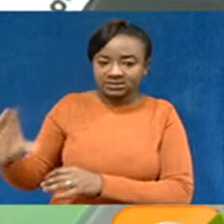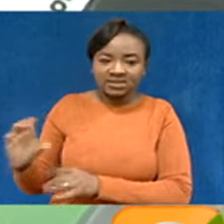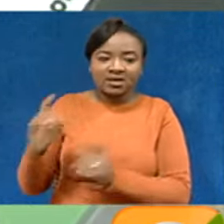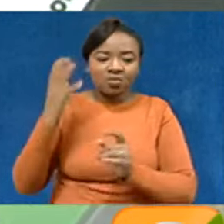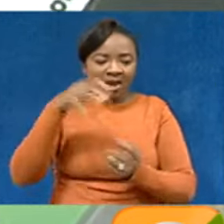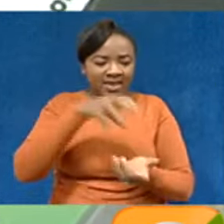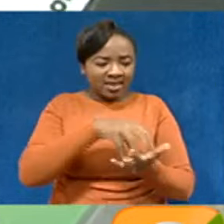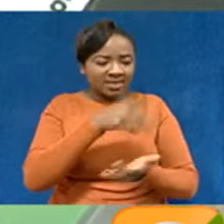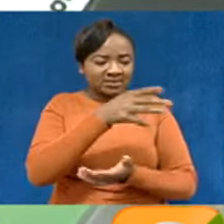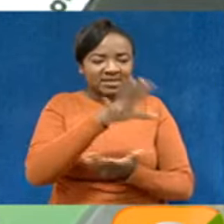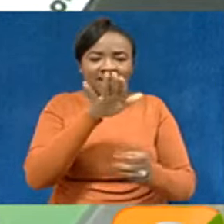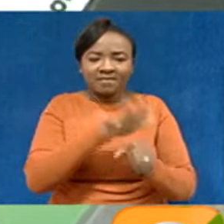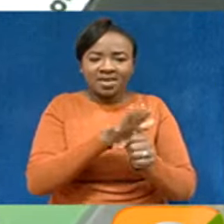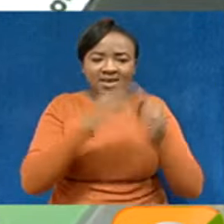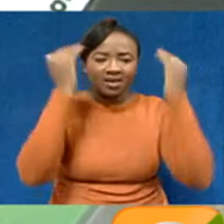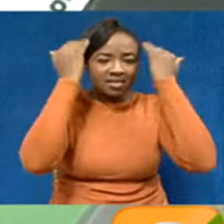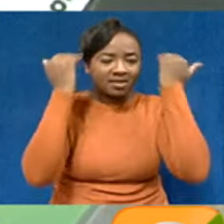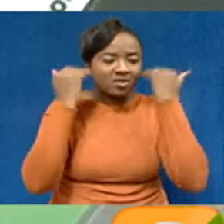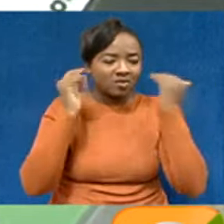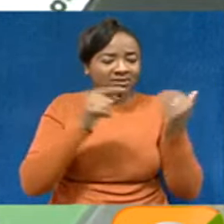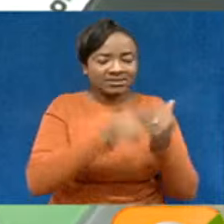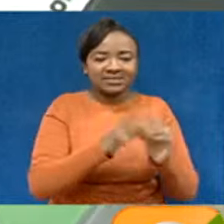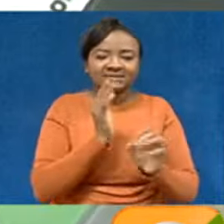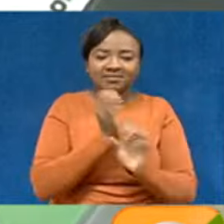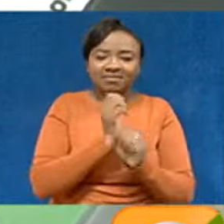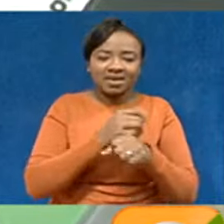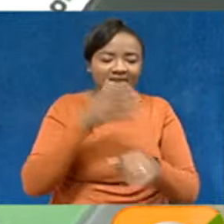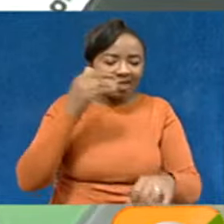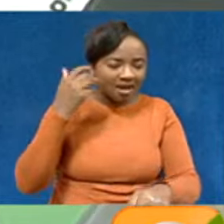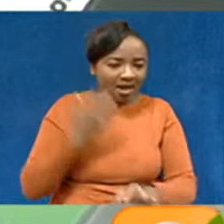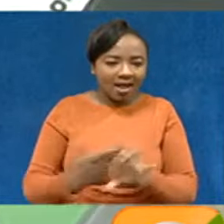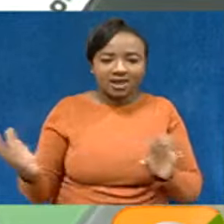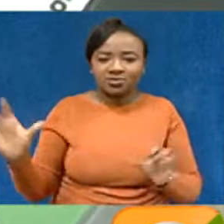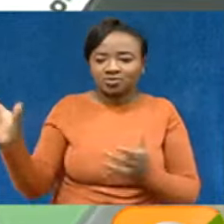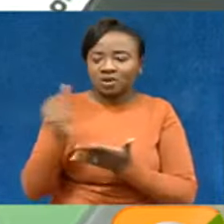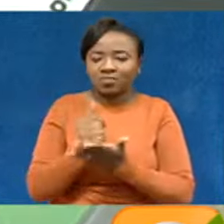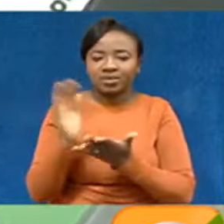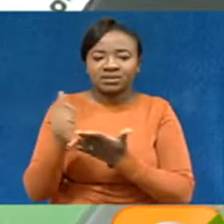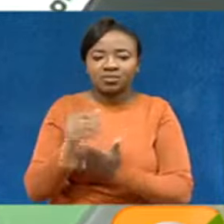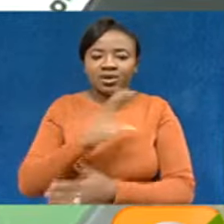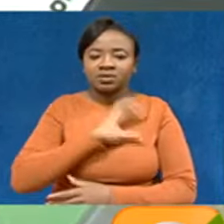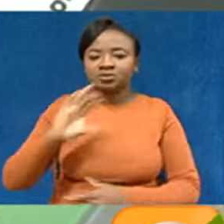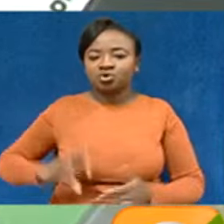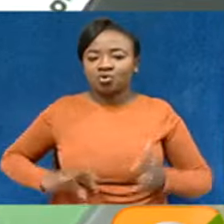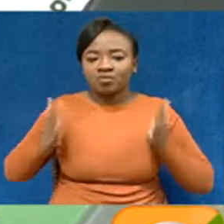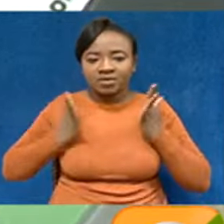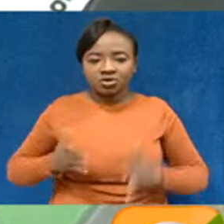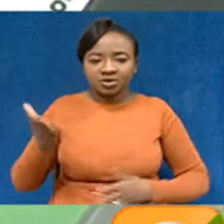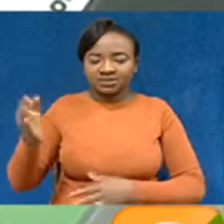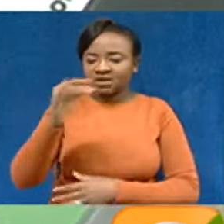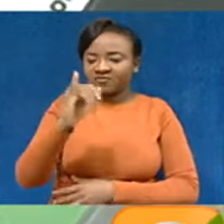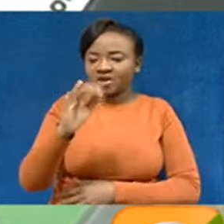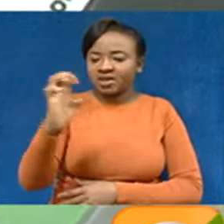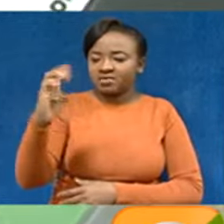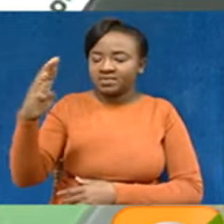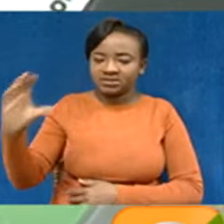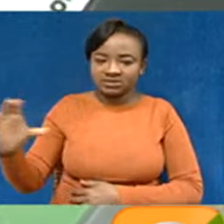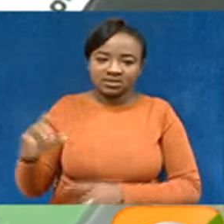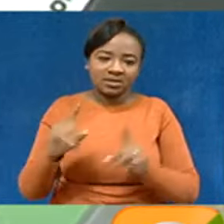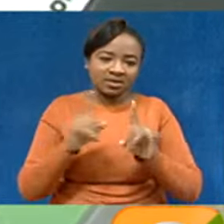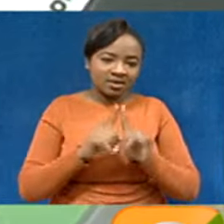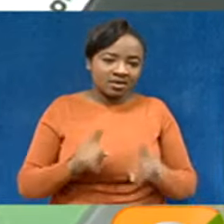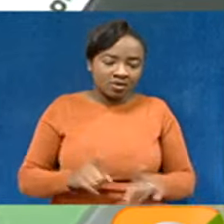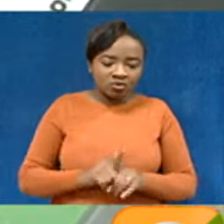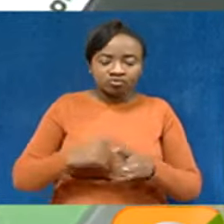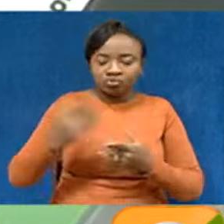zimepunguza kasi ya mchakato wa kuunda tume mpya ya uchaguzi na hivyo kuzuia uendeshaji wa uchaguzi mdogo katika maeneo bunge na uhakiki wa